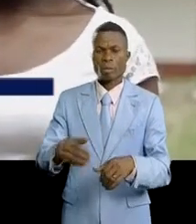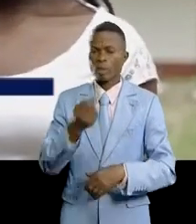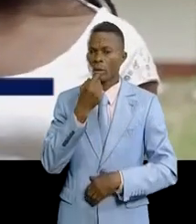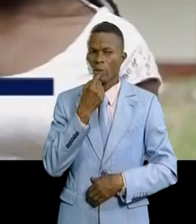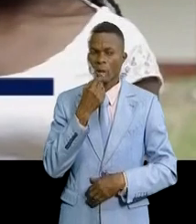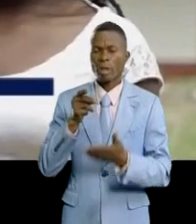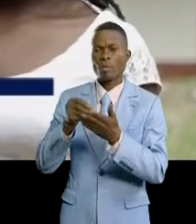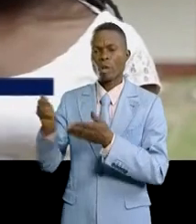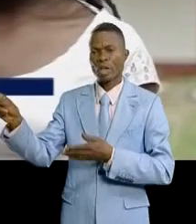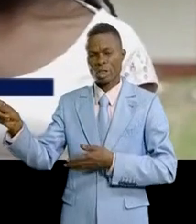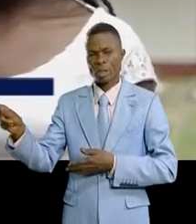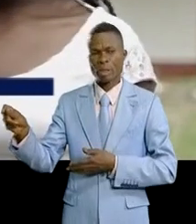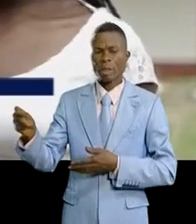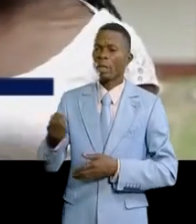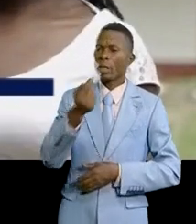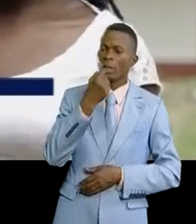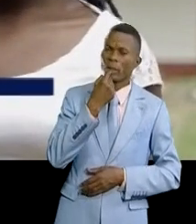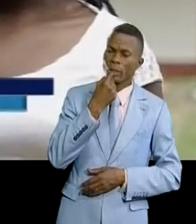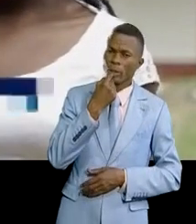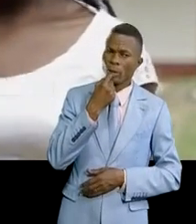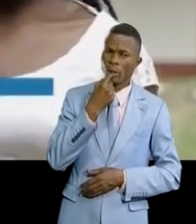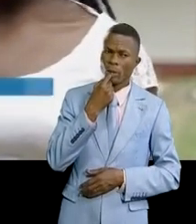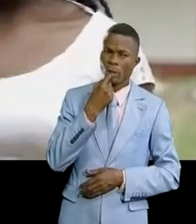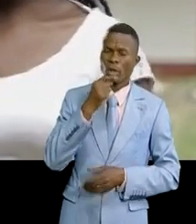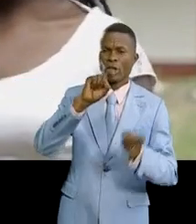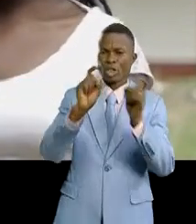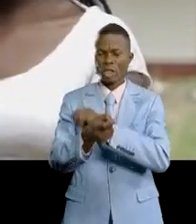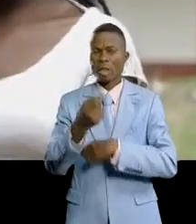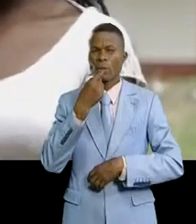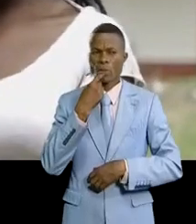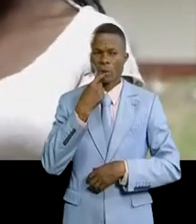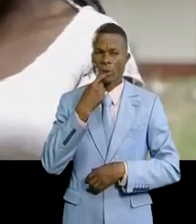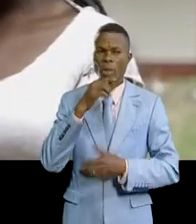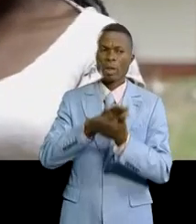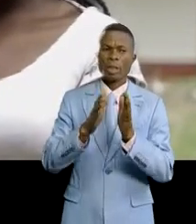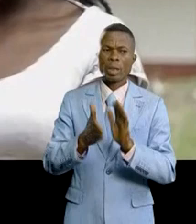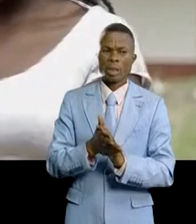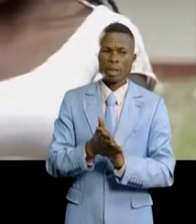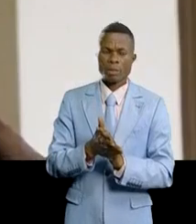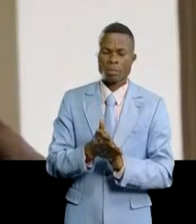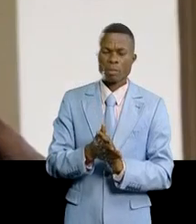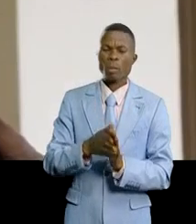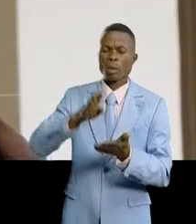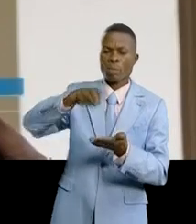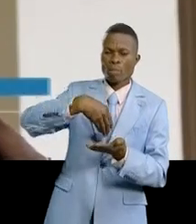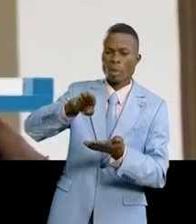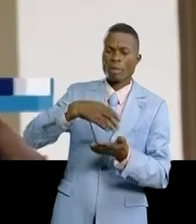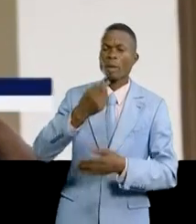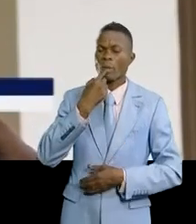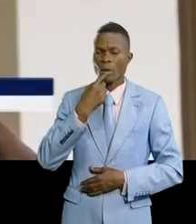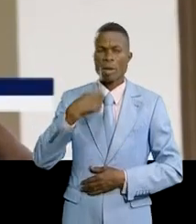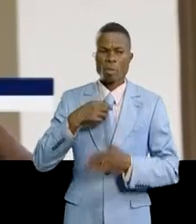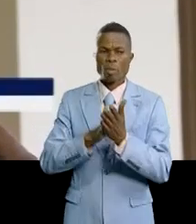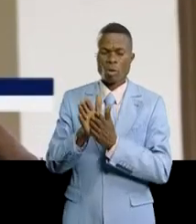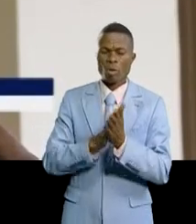'achète des arachides, puis je transforme ça à berre d'arachide. Moi, je compte vraiment,